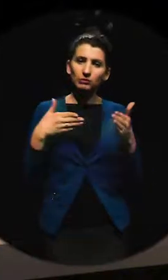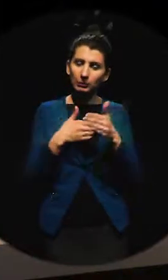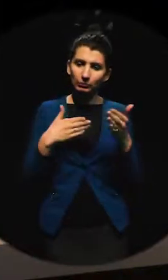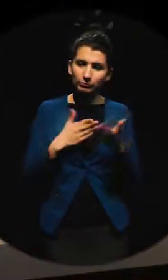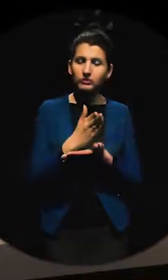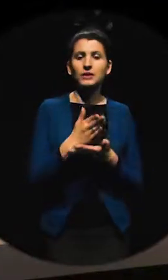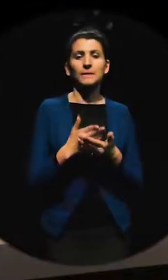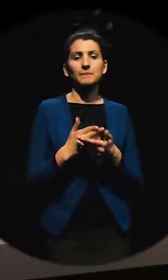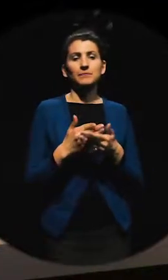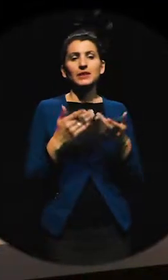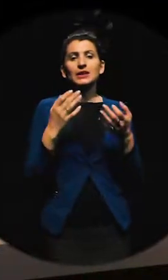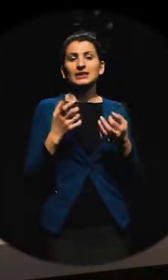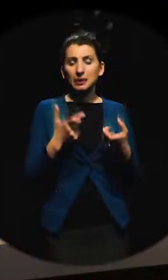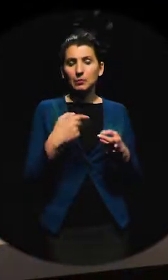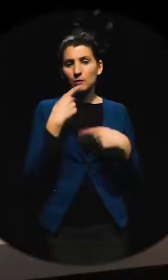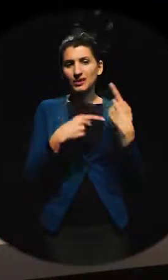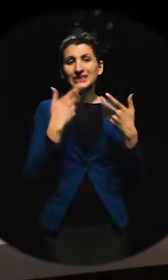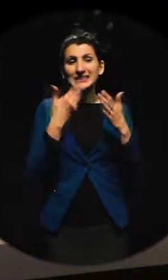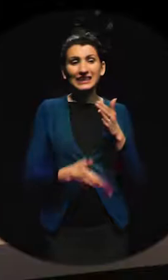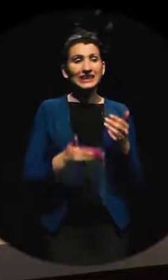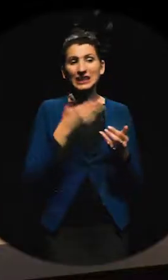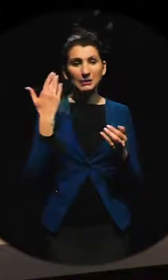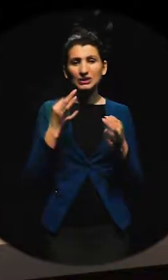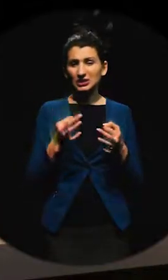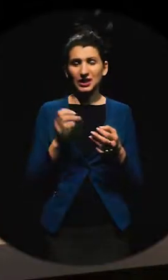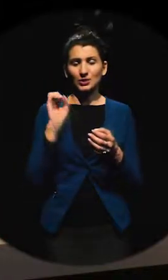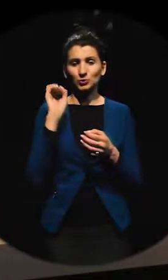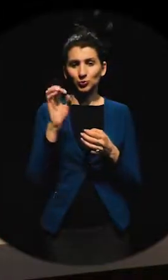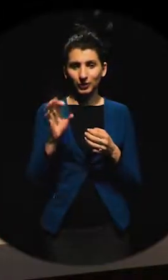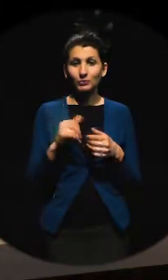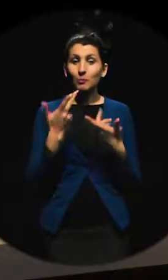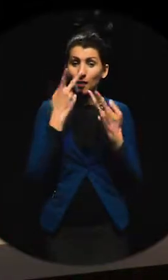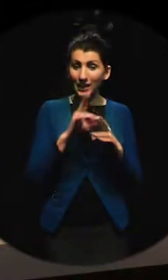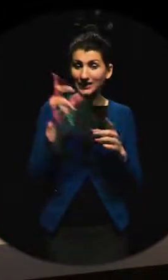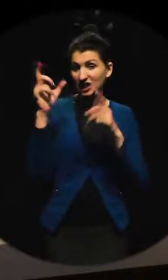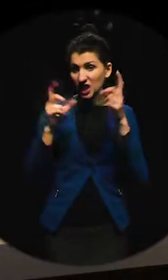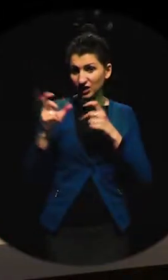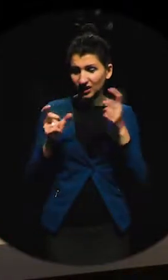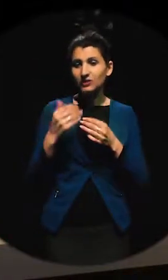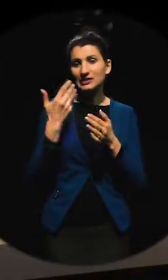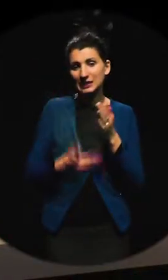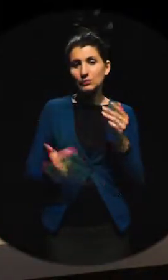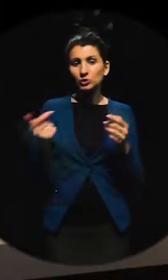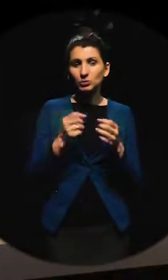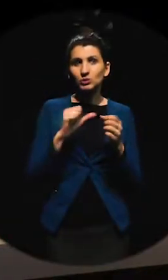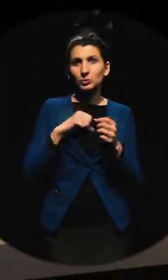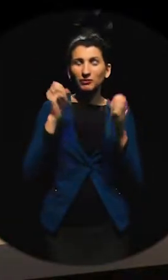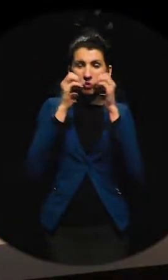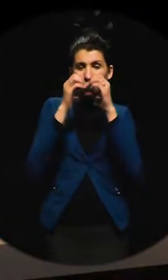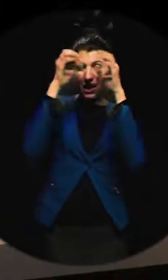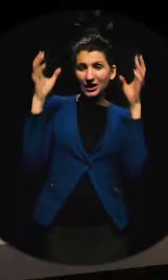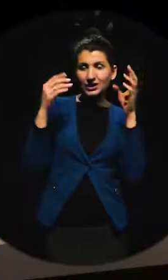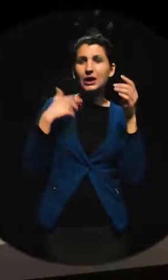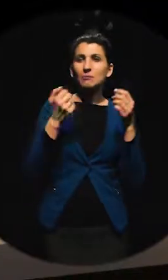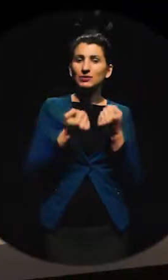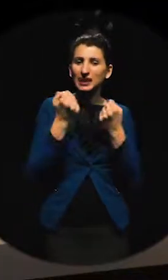grupa. Niestety nie mamy dzisiaj tutaj sprzętu, który pozwoliłby nam zaprezentować zdjęcia, więc musimy sobie trochę to wyobrazić. Ja postaram się